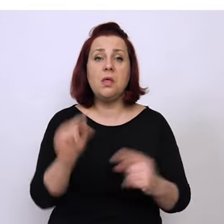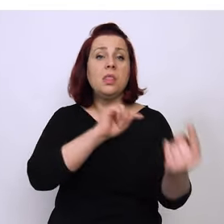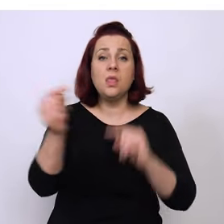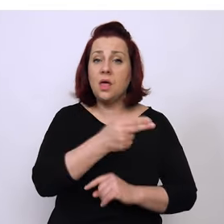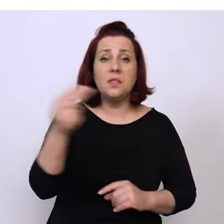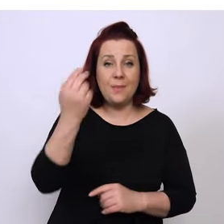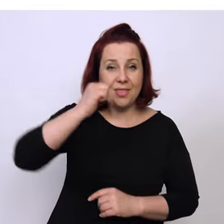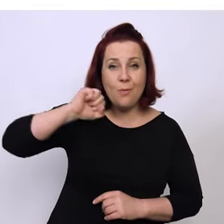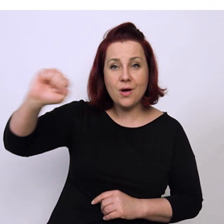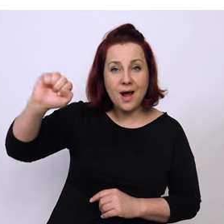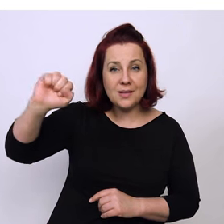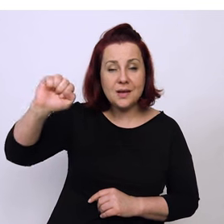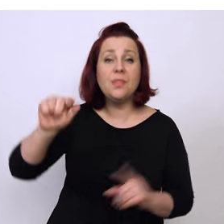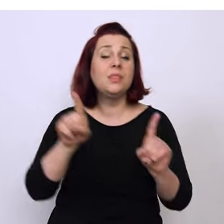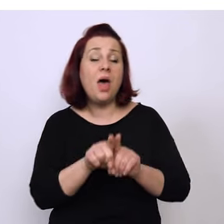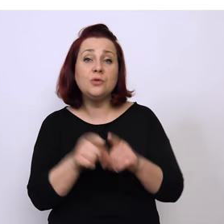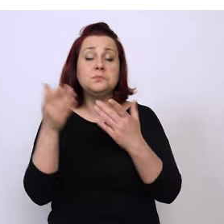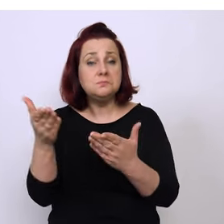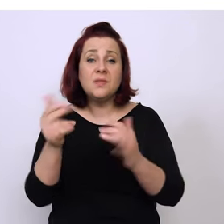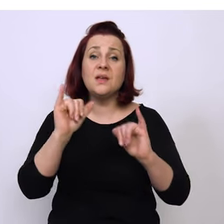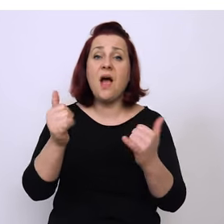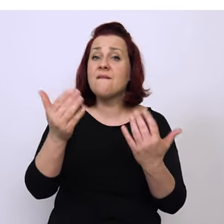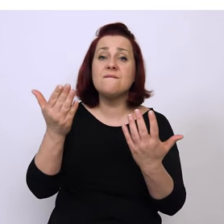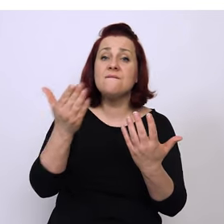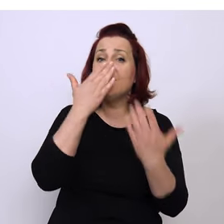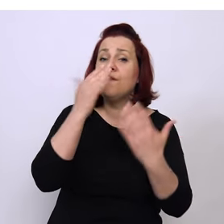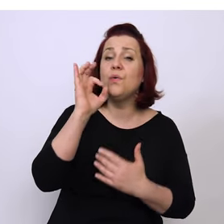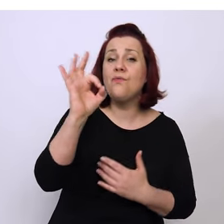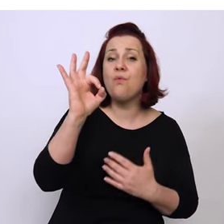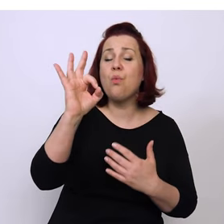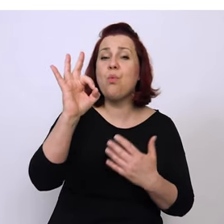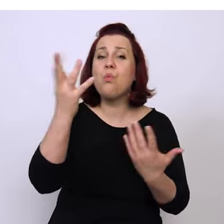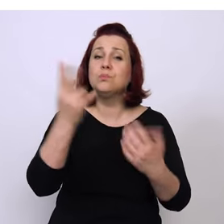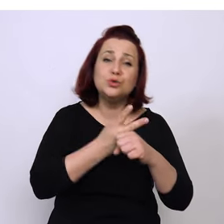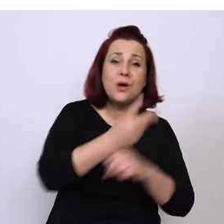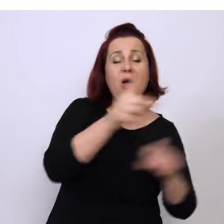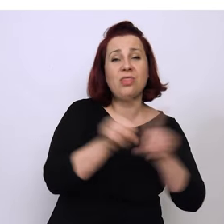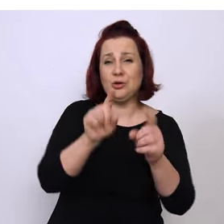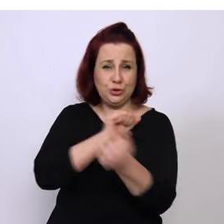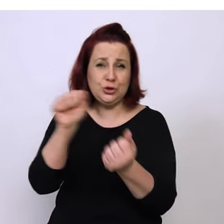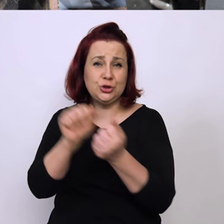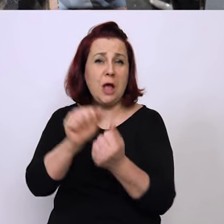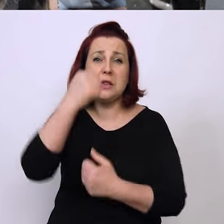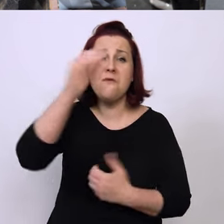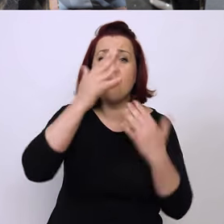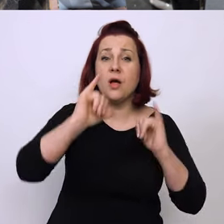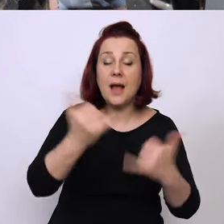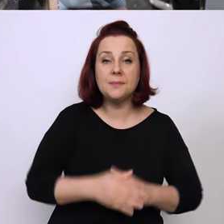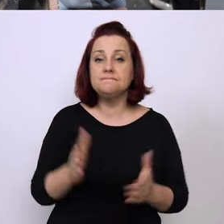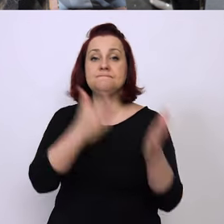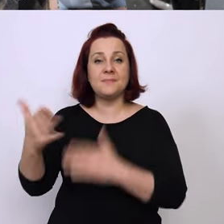Dyskusja na temat demokracji i tego jakie są jej przy uczenia e-deklaracje